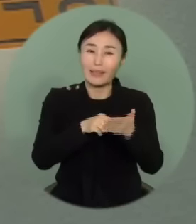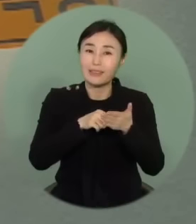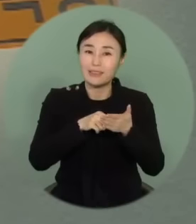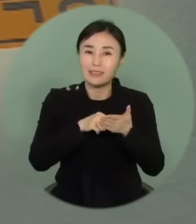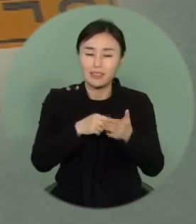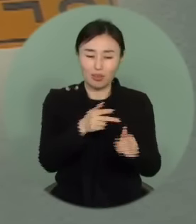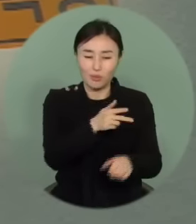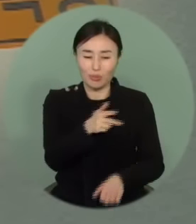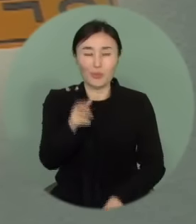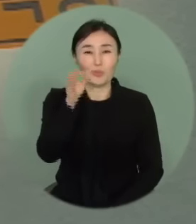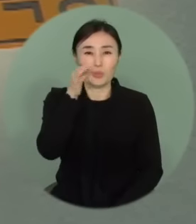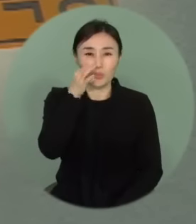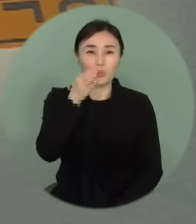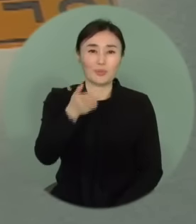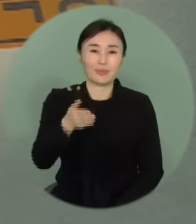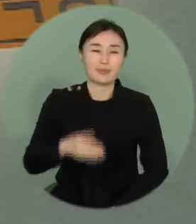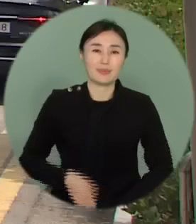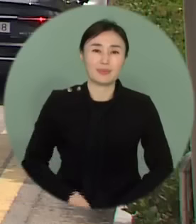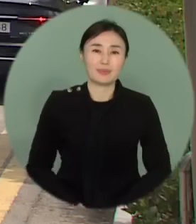서희령 기자가 취재했습니다.